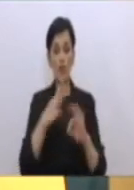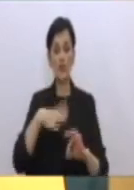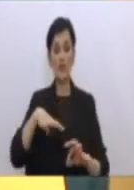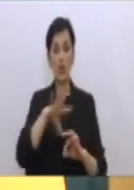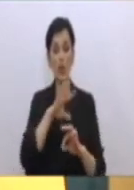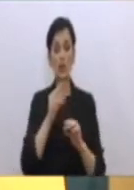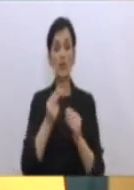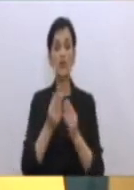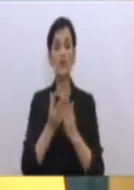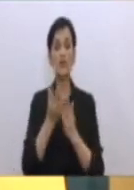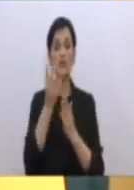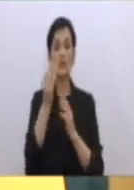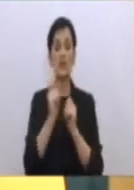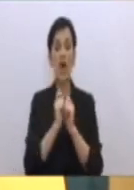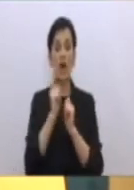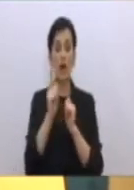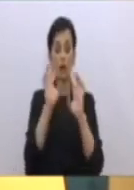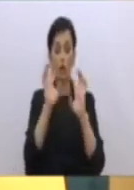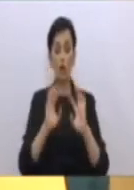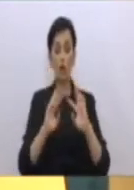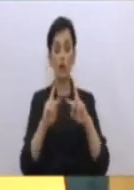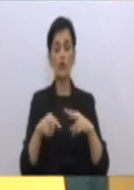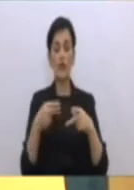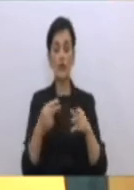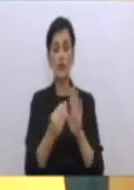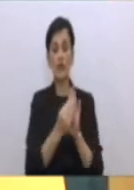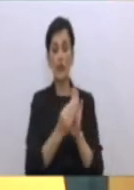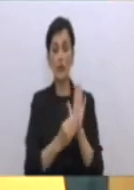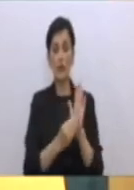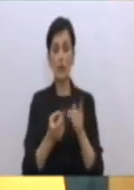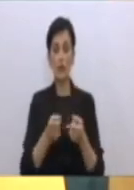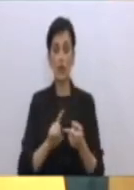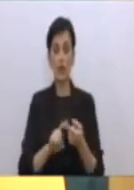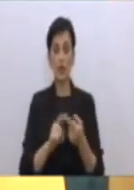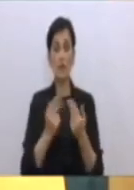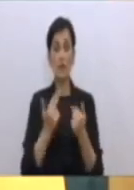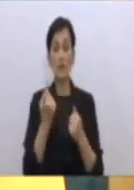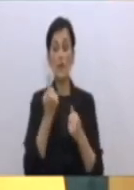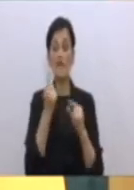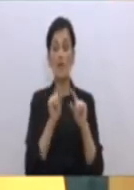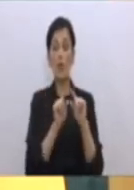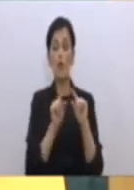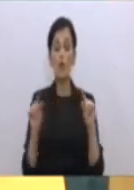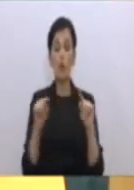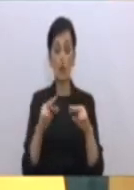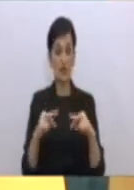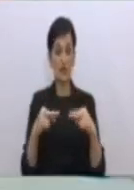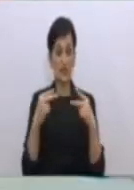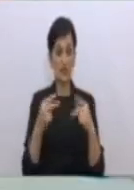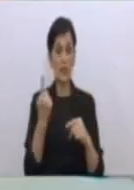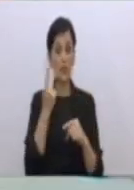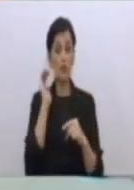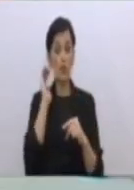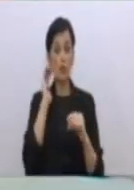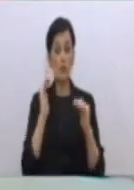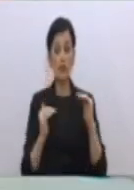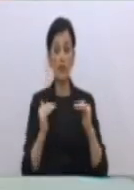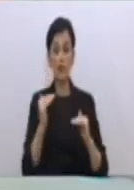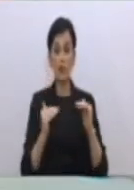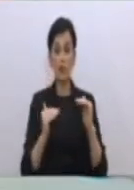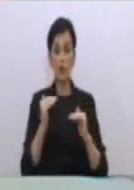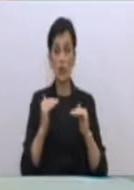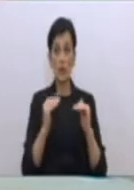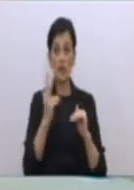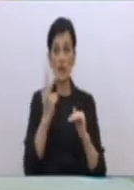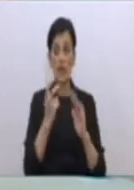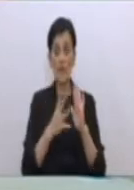საგადასახადო კოდექსში ცვლილების შეტანის შესახებ. Დიახ, პირველ მოხში თუ არის ცვლილება პირველ მოსმენასთან შედარებით? 309